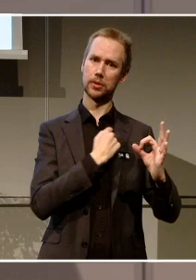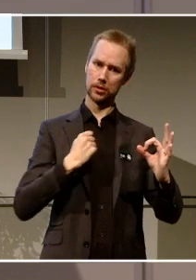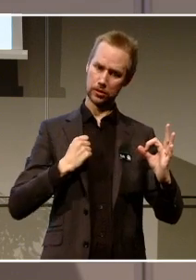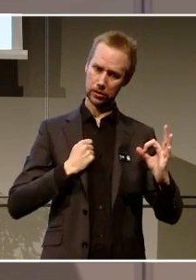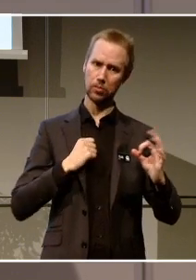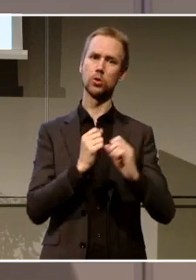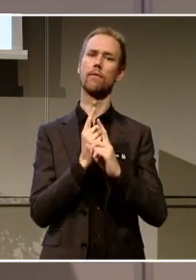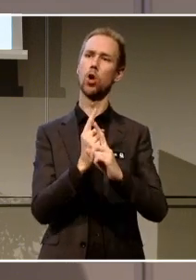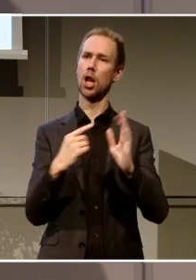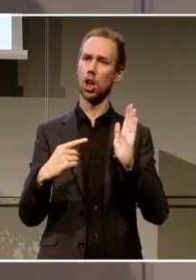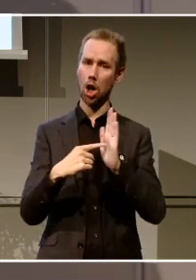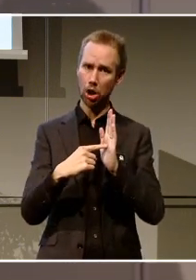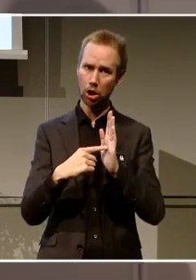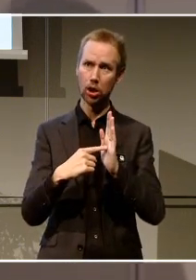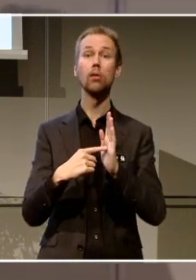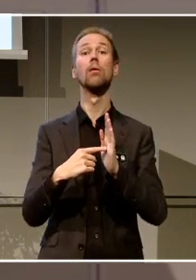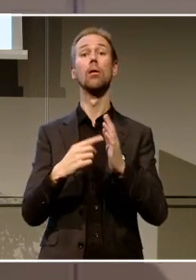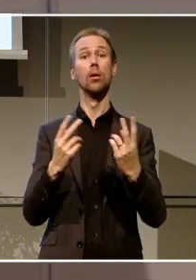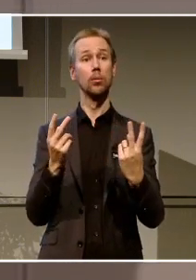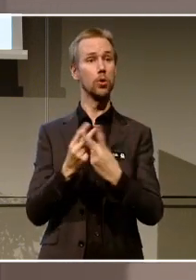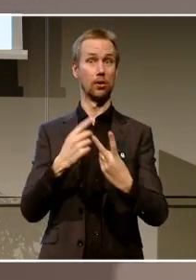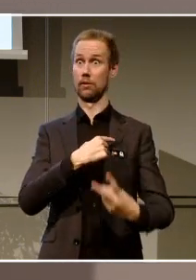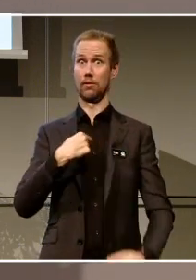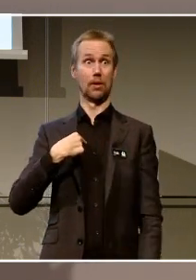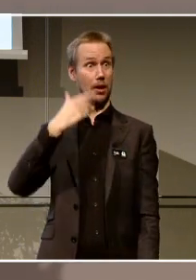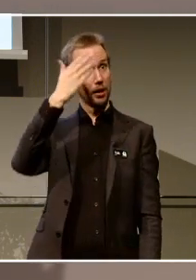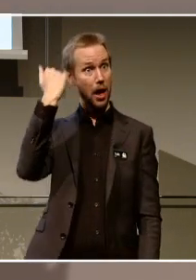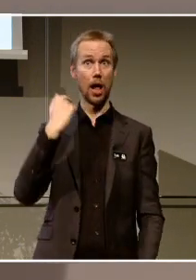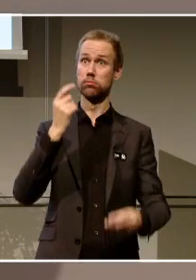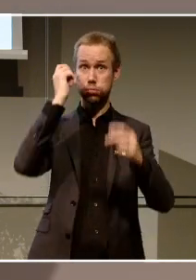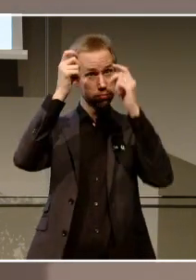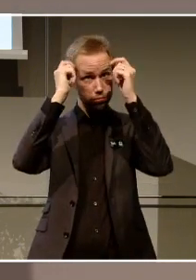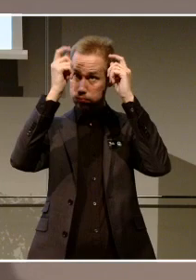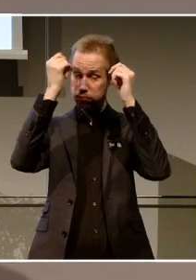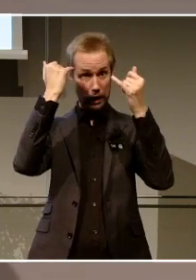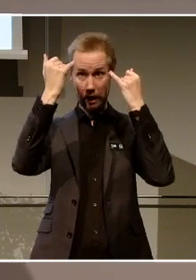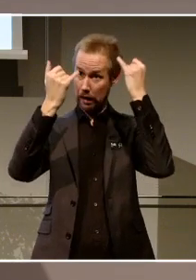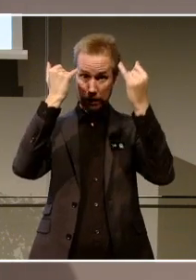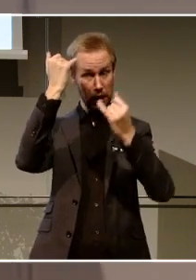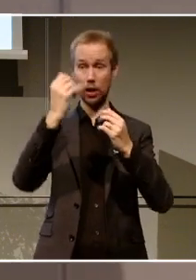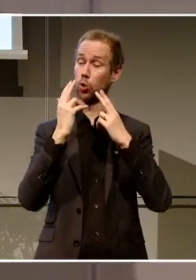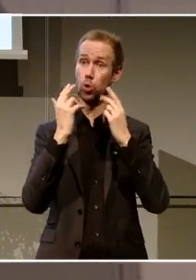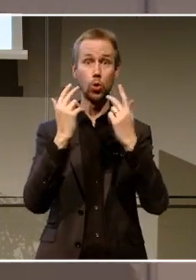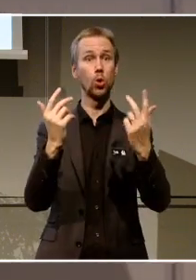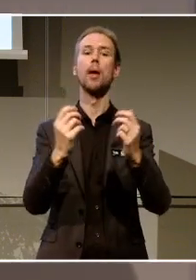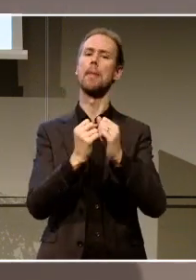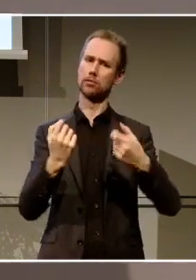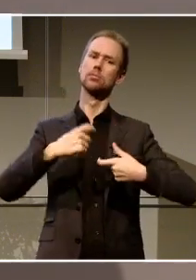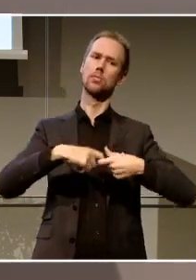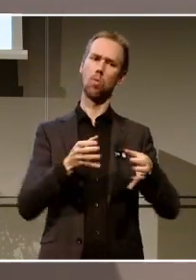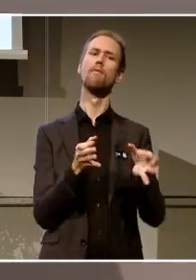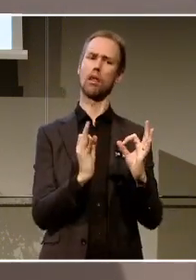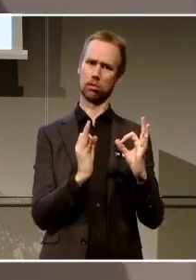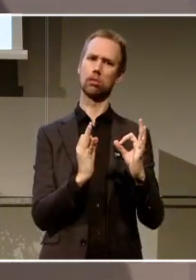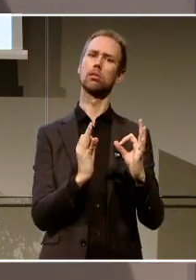lagarna. Det innebär att vi kan vara hur innovativa som helst och hitta på nya idéer. Men när det handlar om offentlig verksamhet så